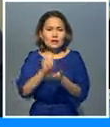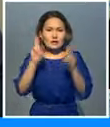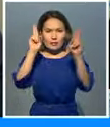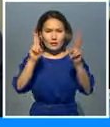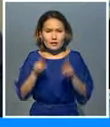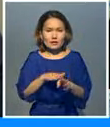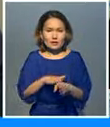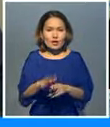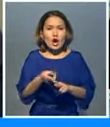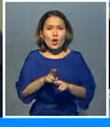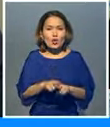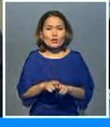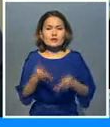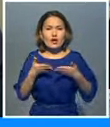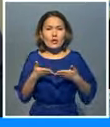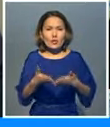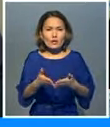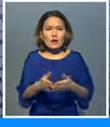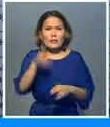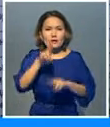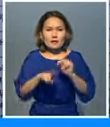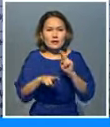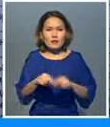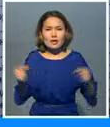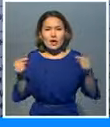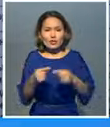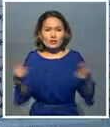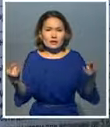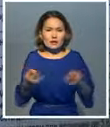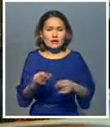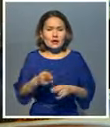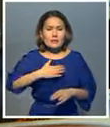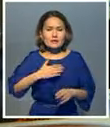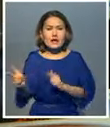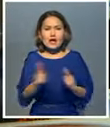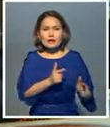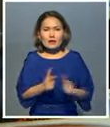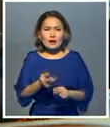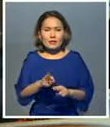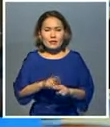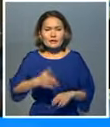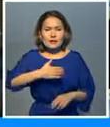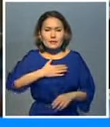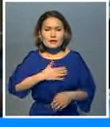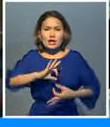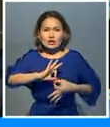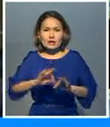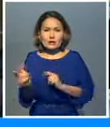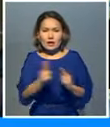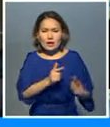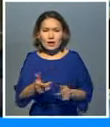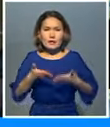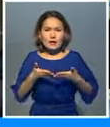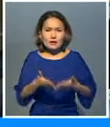Осы қондырғыларды дайындау асқан дәлдікті, біліктілікті қажет етеді. Өйткені біз дайындаған дүние дұрыс болмаса, кеменің қызмет